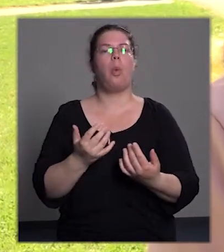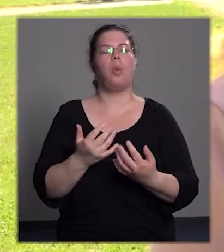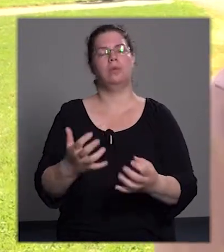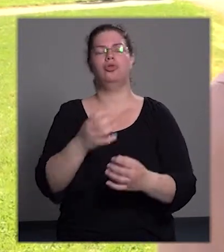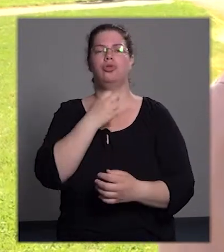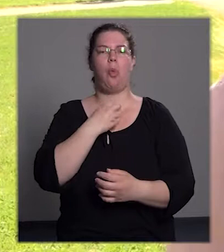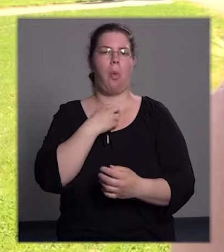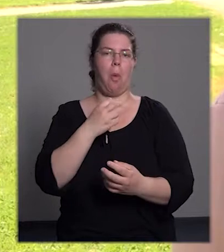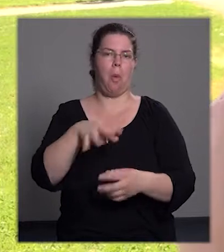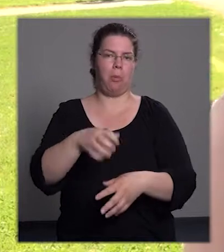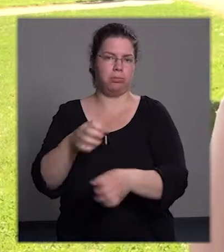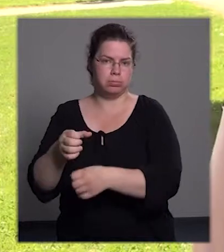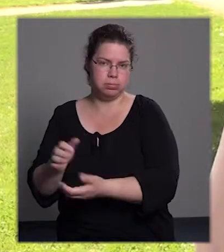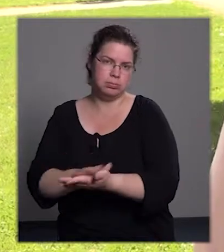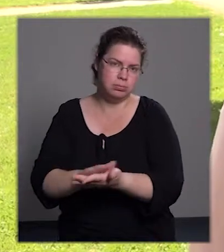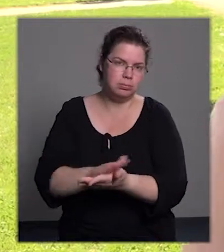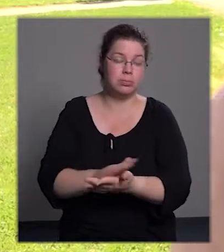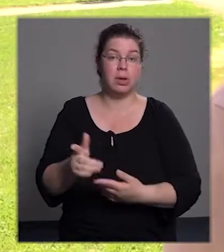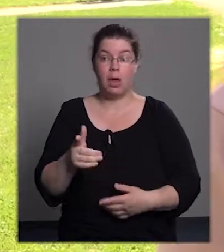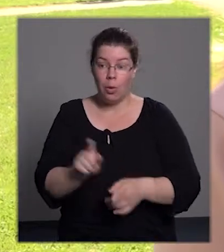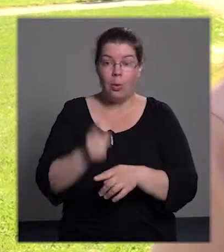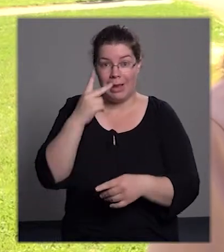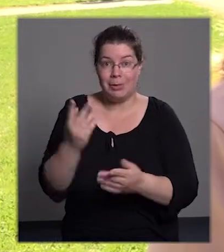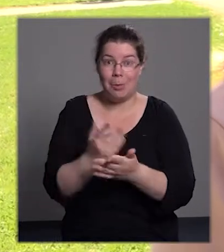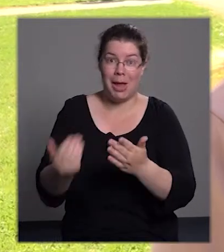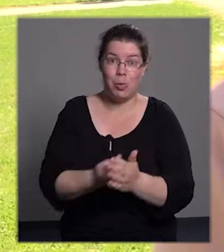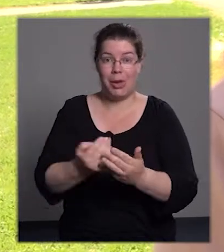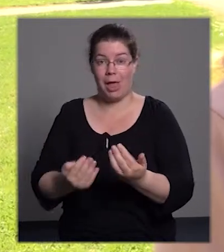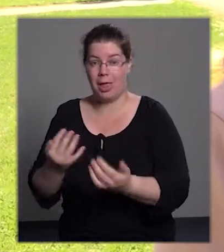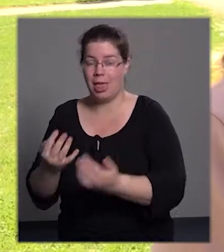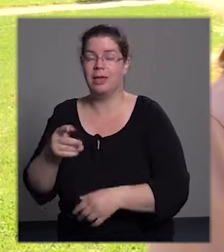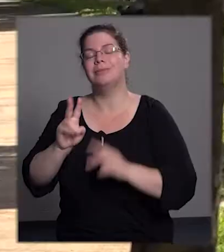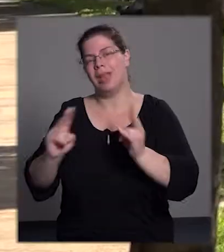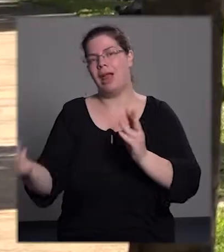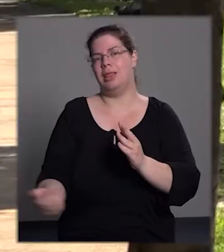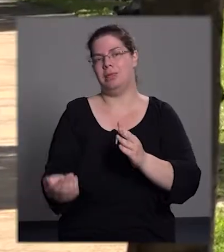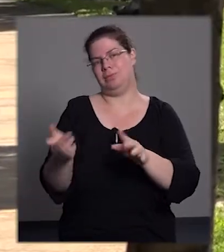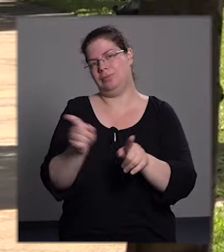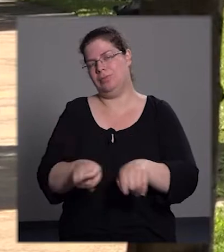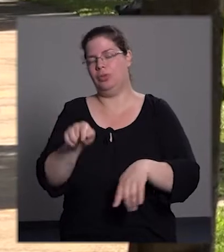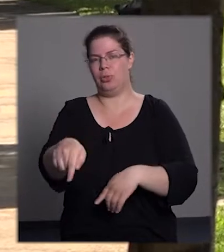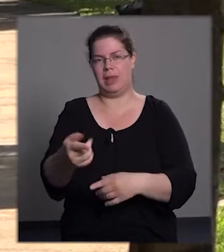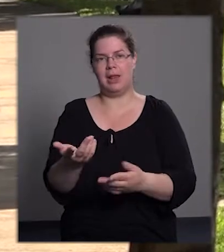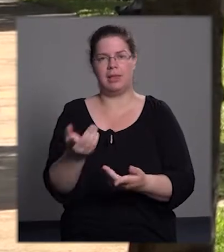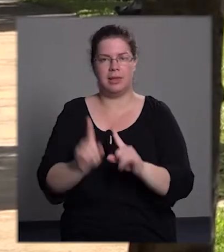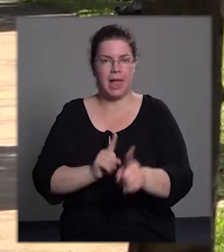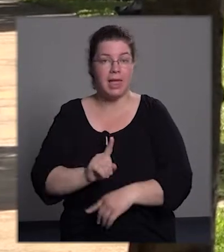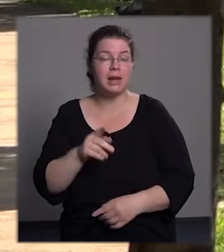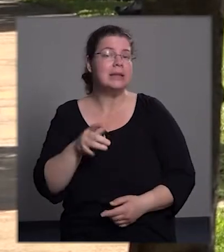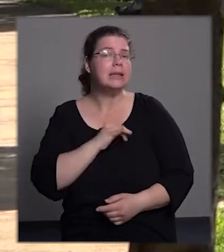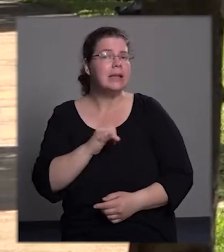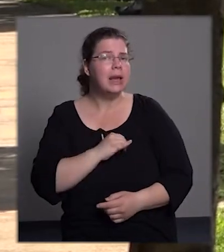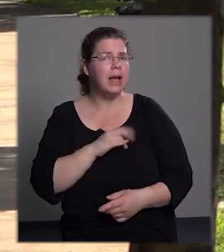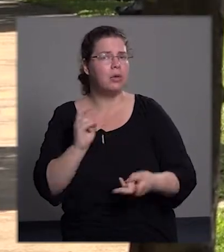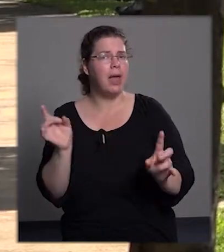legyomírtottunk mindent. Úgy látom, a gyom már újra elindult, úgyhogy megint ismételni kell ezt az eljárást. Érdekelt, hogy a járványhelyzet erősebb